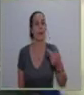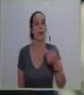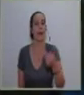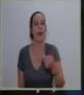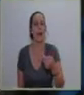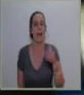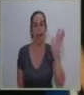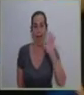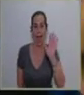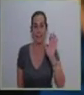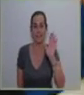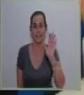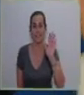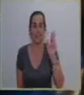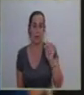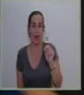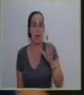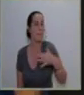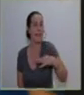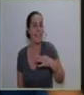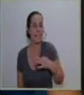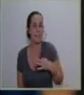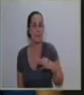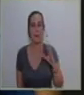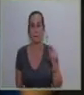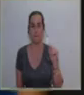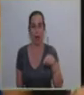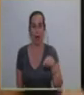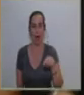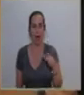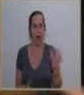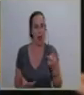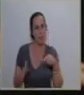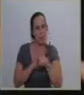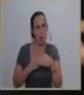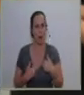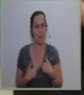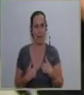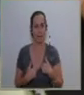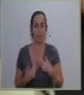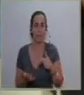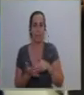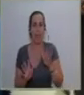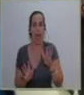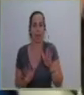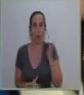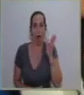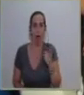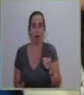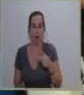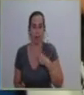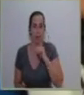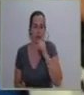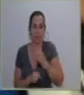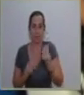גלים. היי, נהוריי. היי, נואל. מה העניינים? בסדר? באתי להתראה. למה? אתה בורח ממני? לא, כי את נואל הרעה, את יודעת. אז אני לא